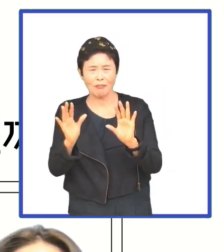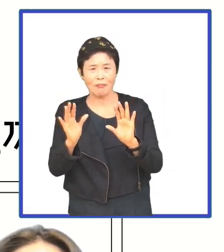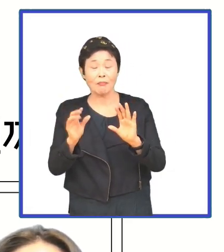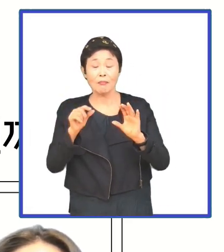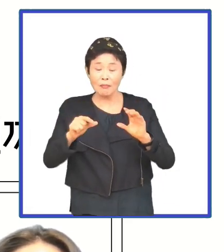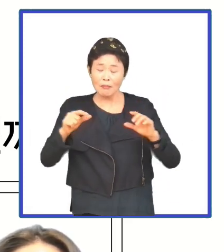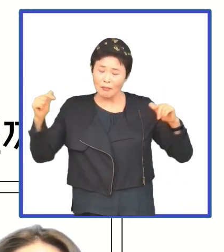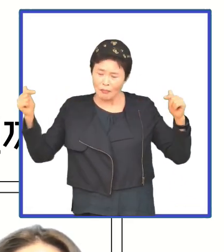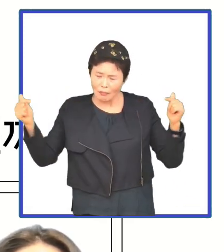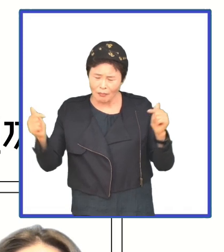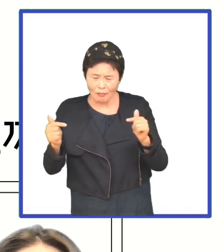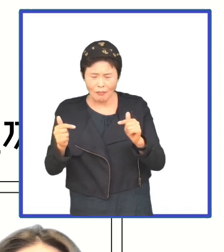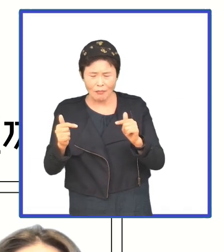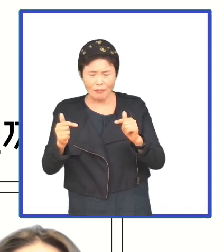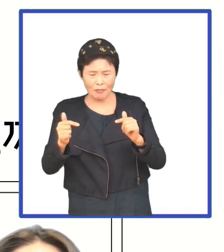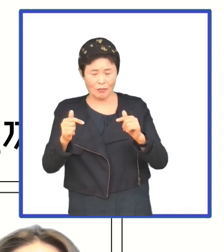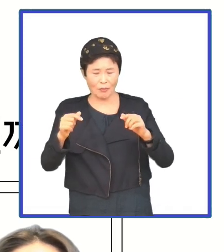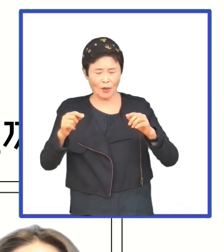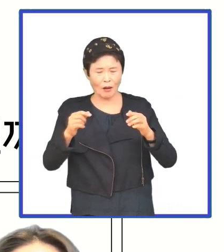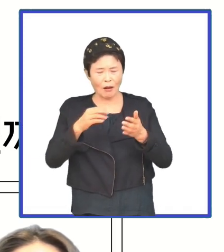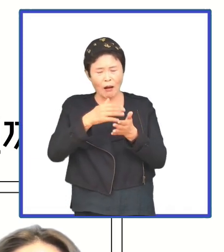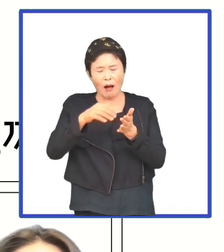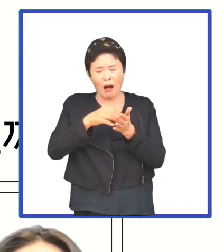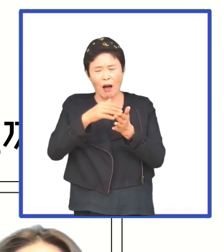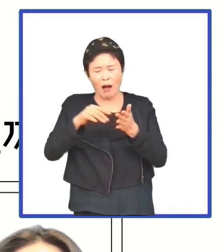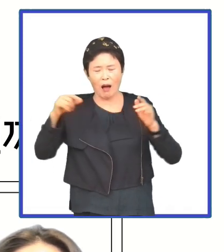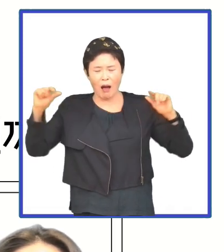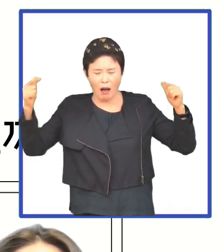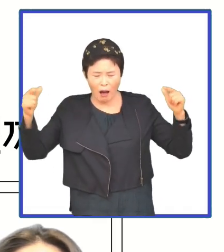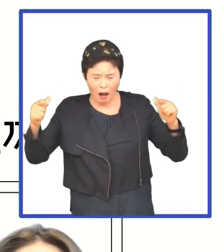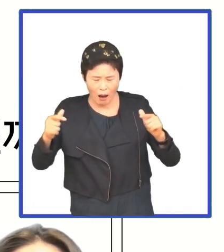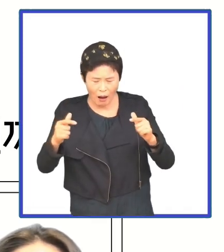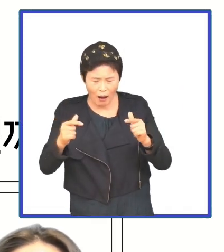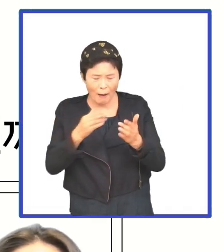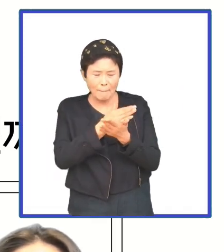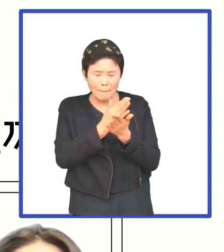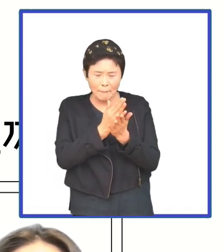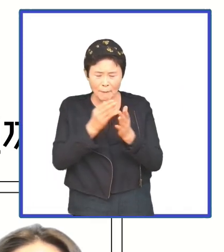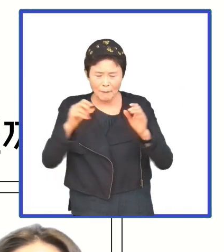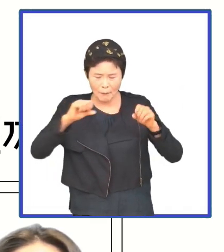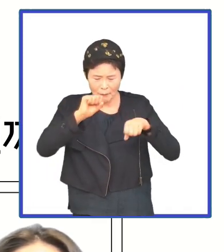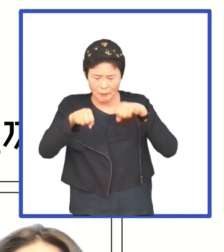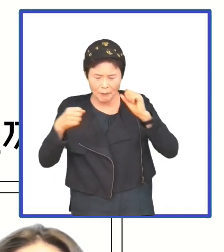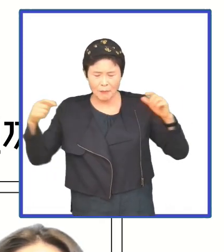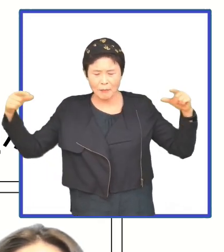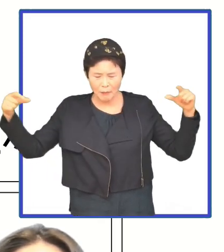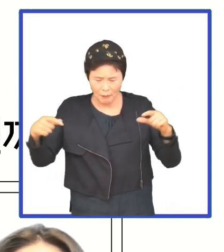서식지가 사라진 생물들이 점점 그 수가 줄어들고 있는 것을 우리는 생물종